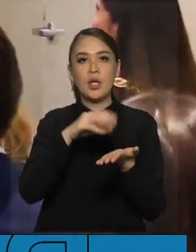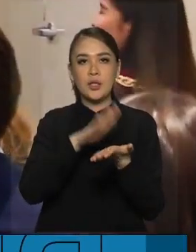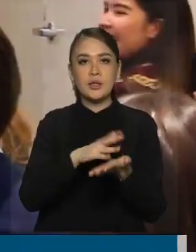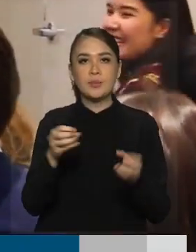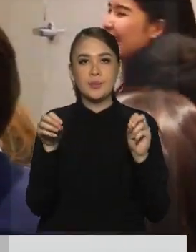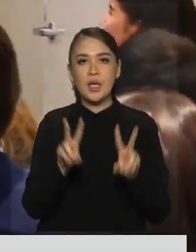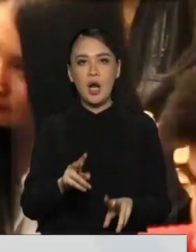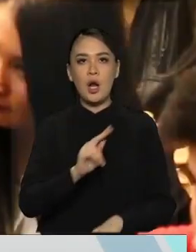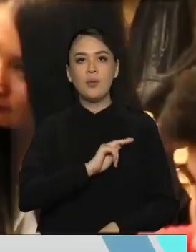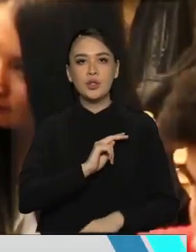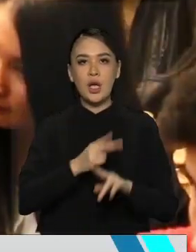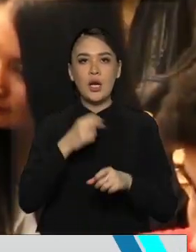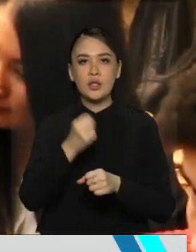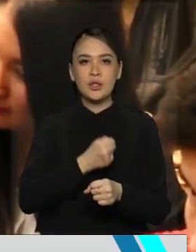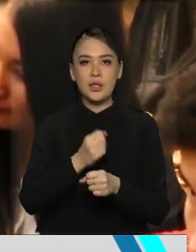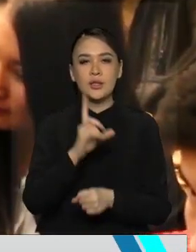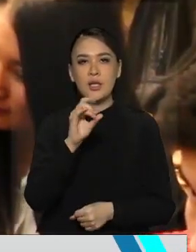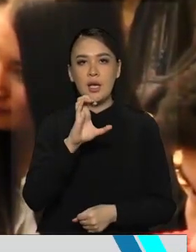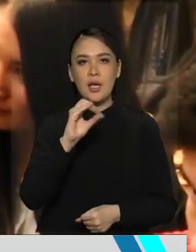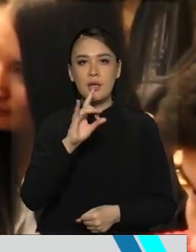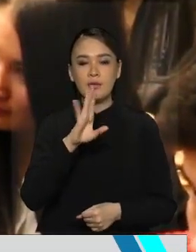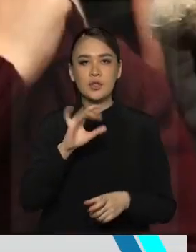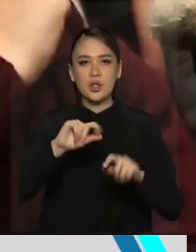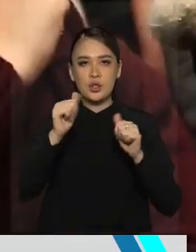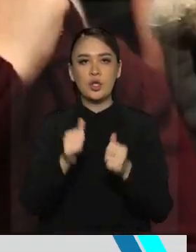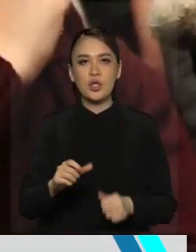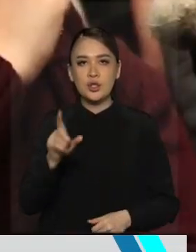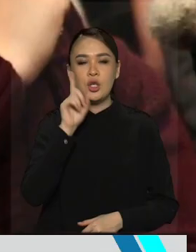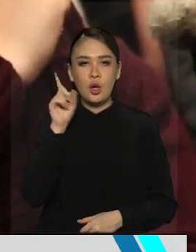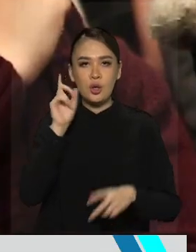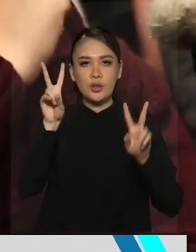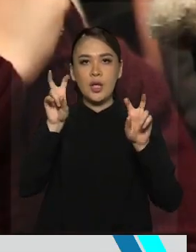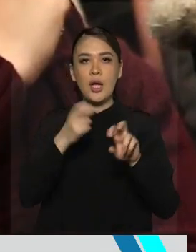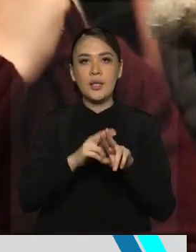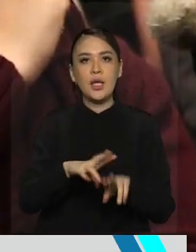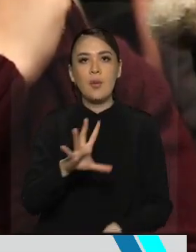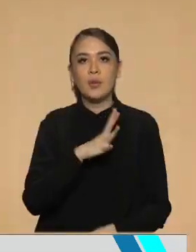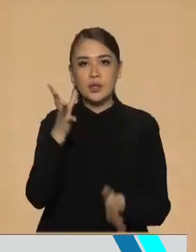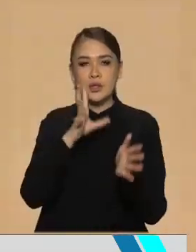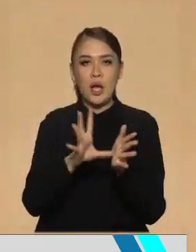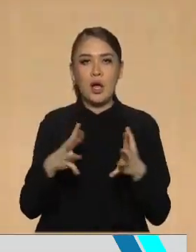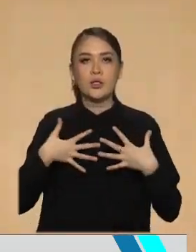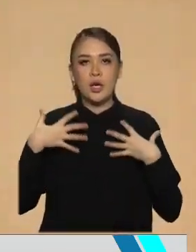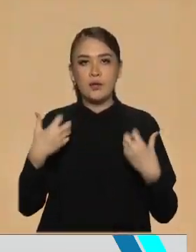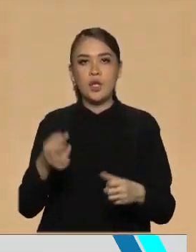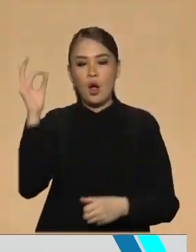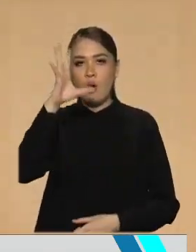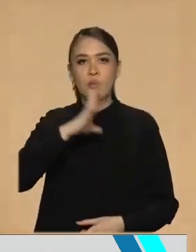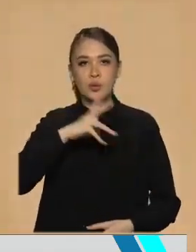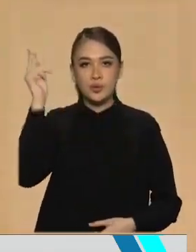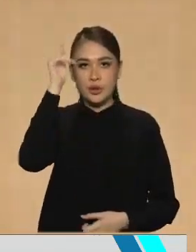– робототехника, разработка сервисных платформ, зеленые технологии, общественное здравоохранение и инклюзивное